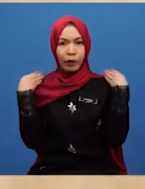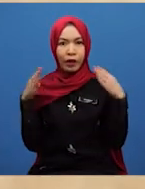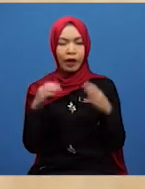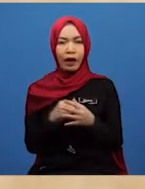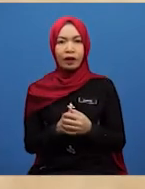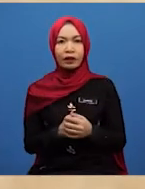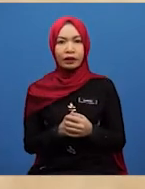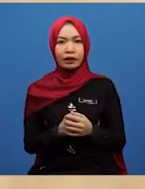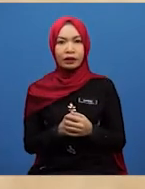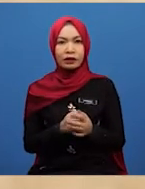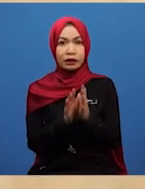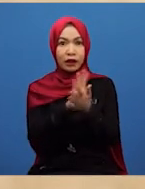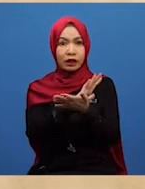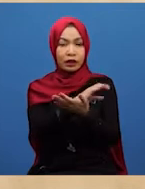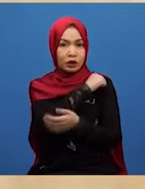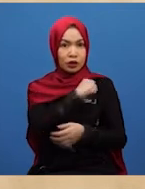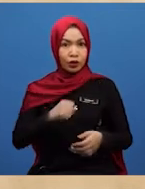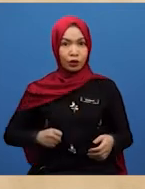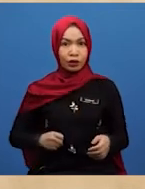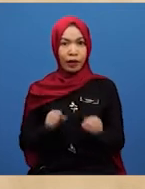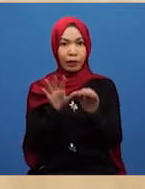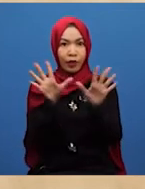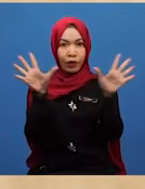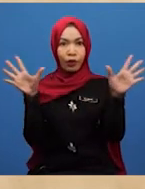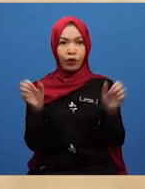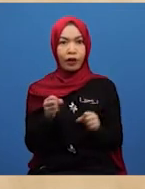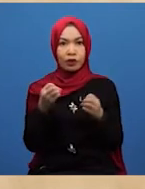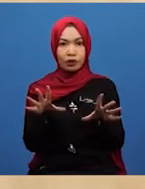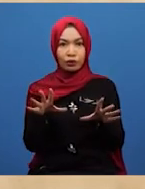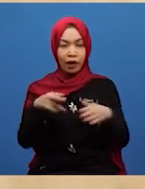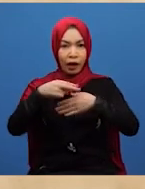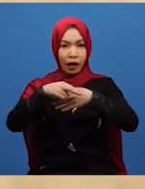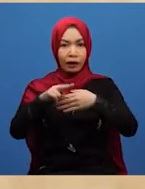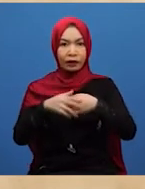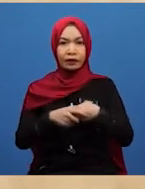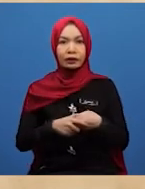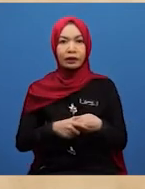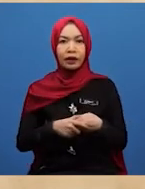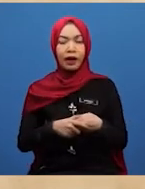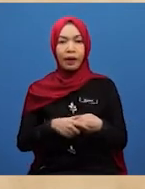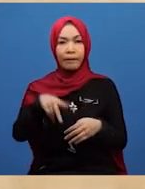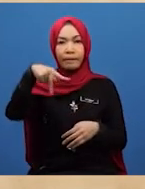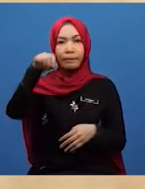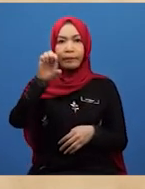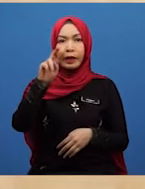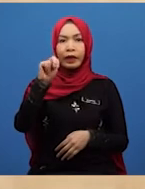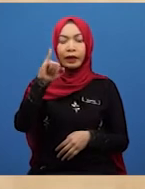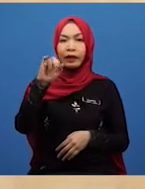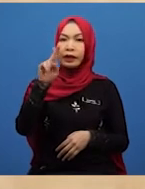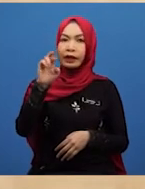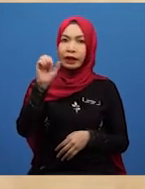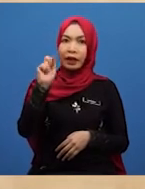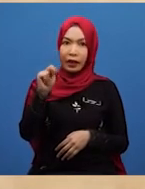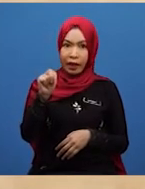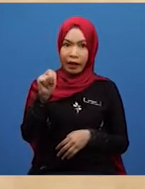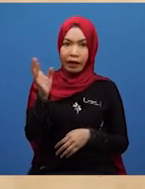demikian, Sultan Brunei telah menghantar Pangeran Indramakota ke kawasan ini sebagai pembesar